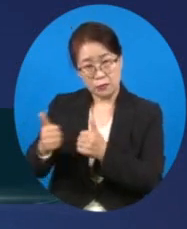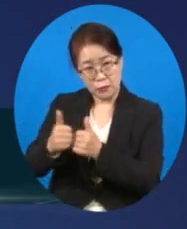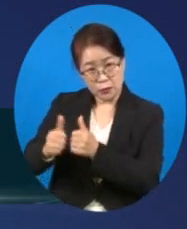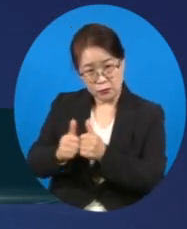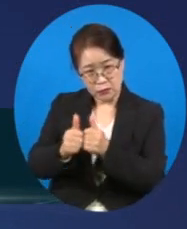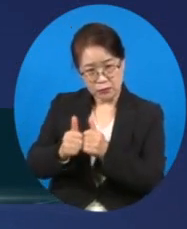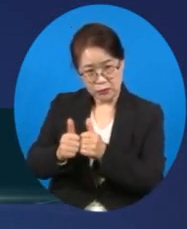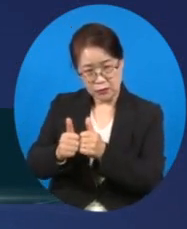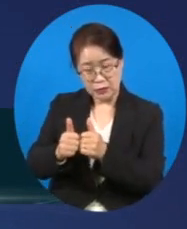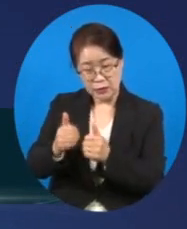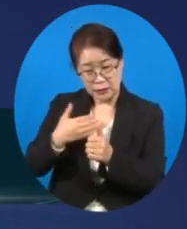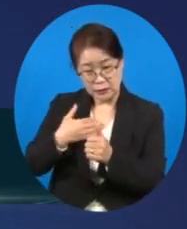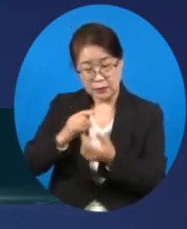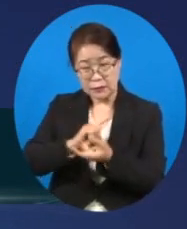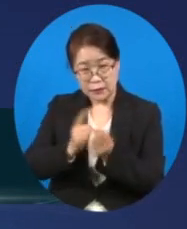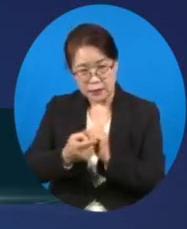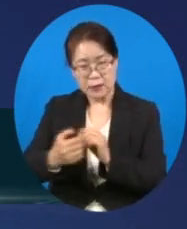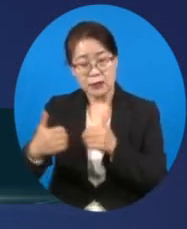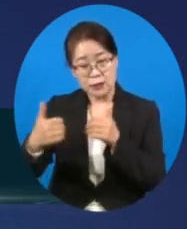위해서 싸워 주신다는이